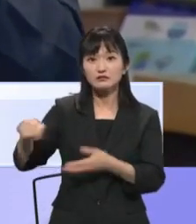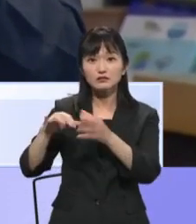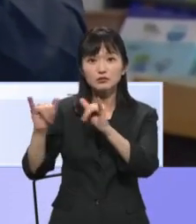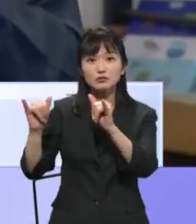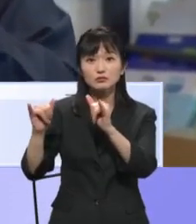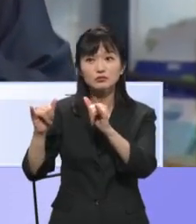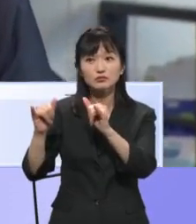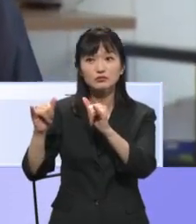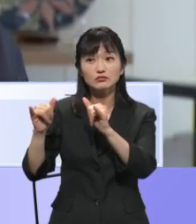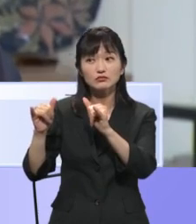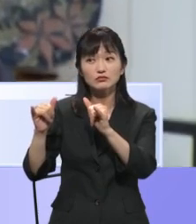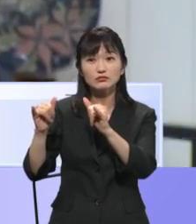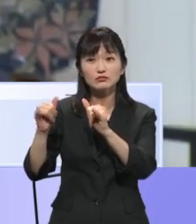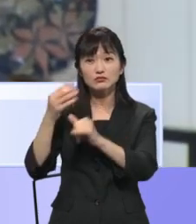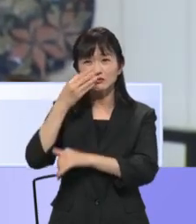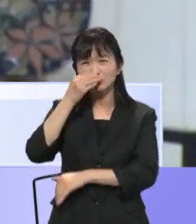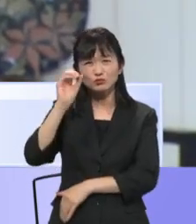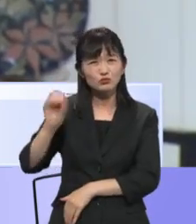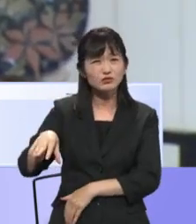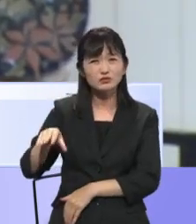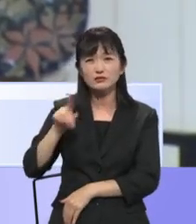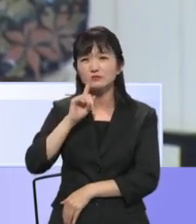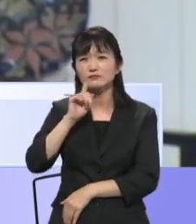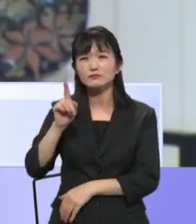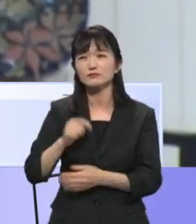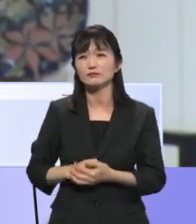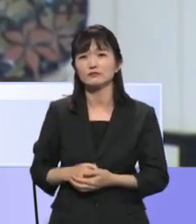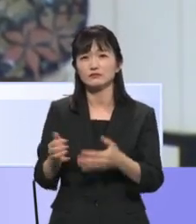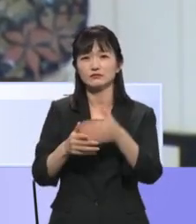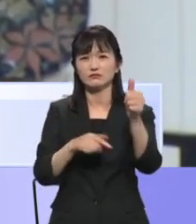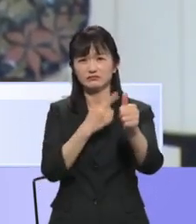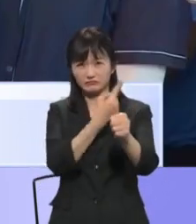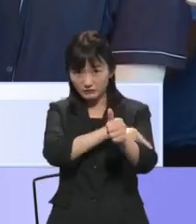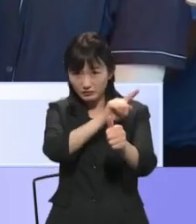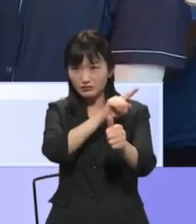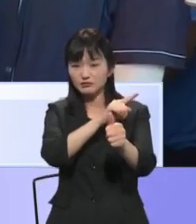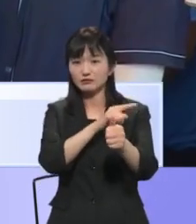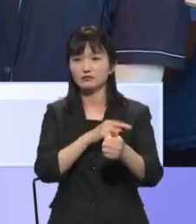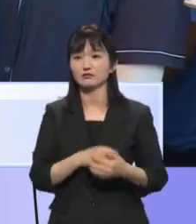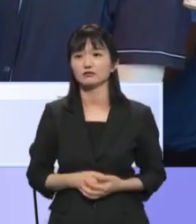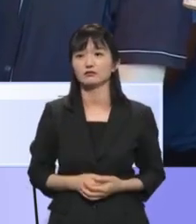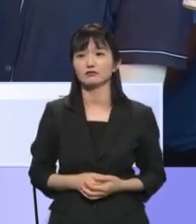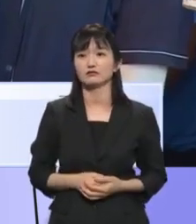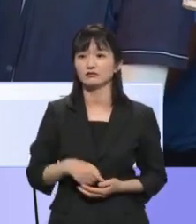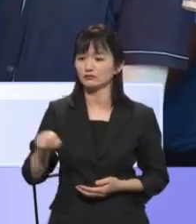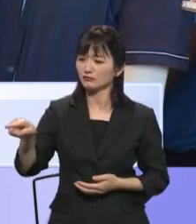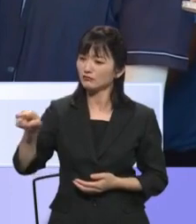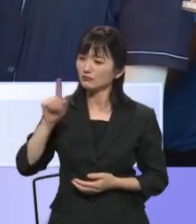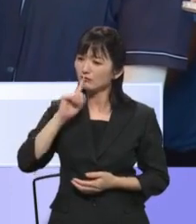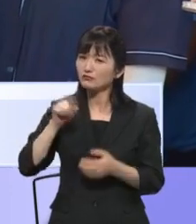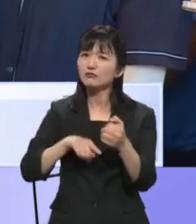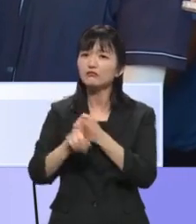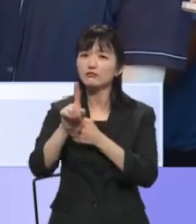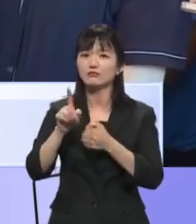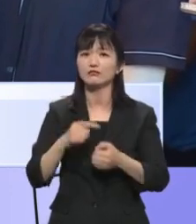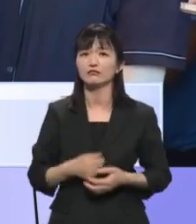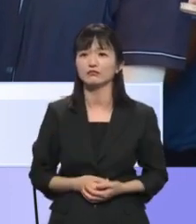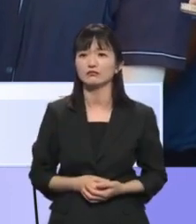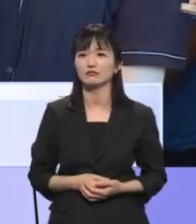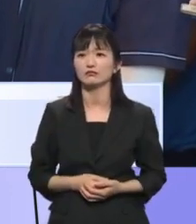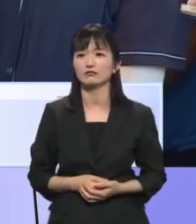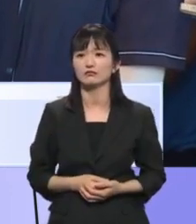비하하는 발언이거든요 이거는 장관으로서 자격이 없는 것이죠 어떻게 이런 식으로 얘기할 수 있습니까 누구라도